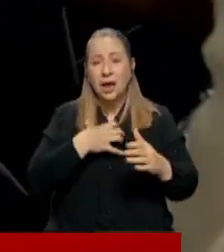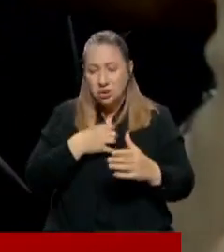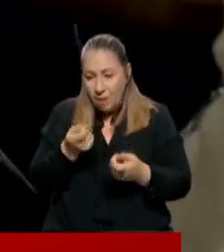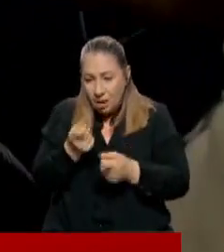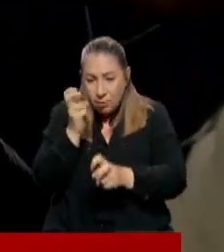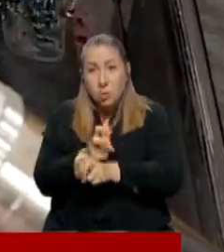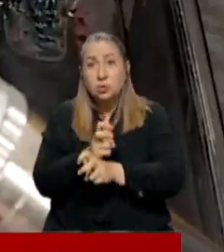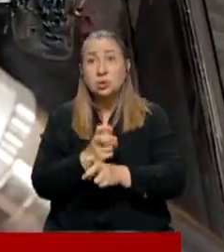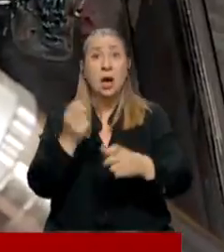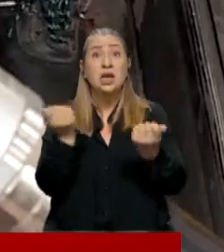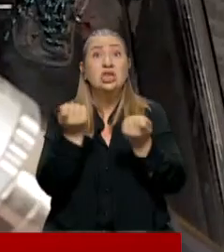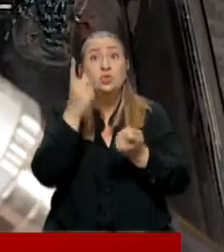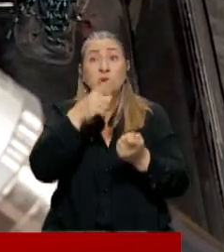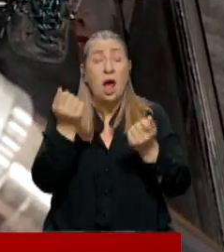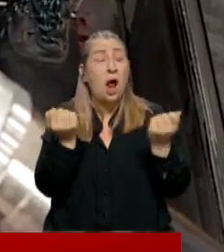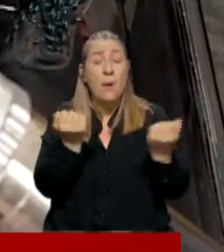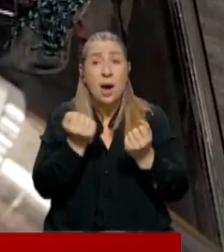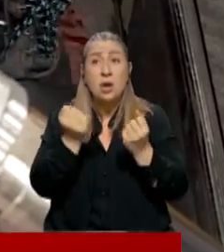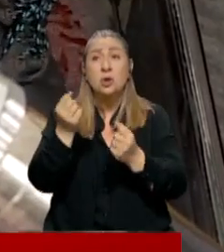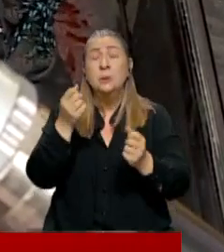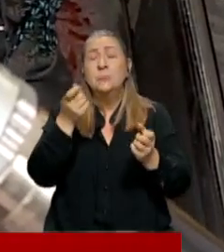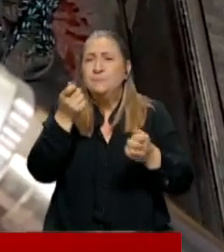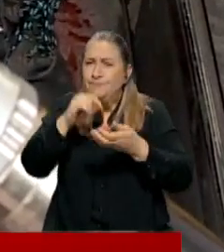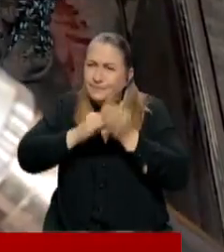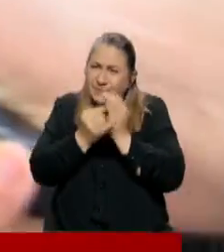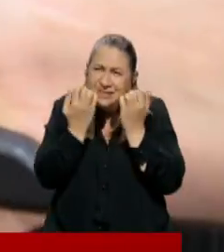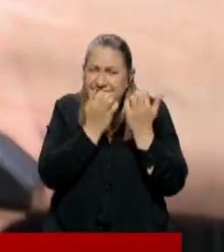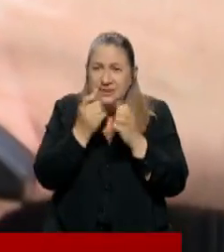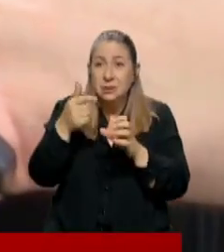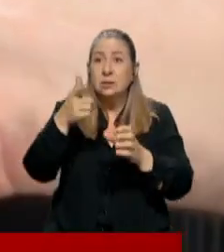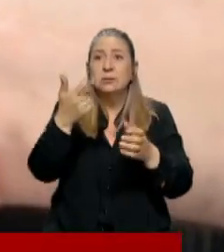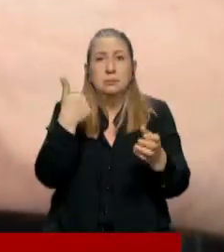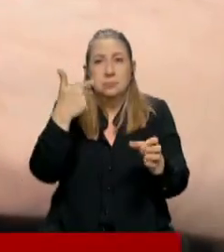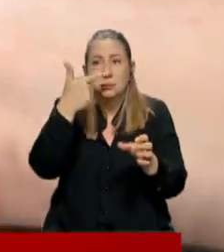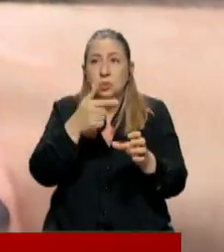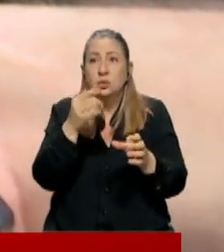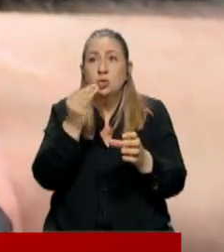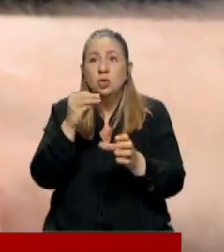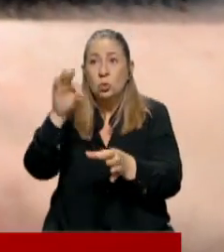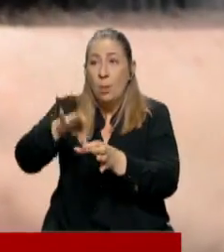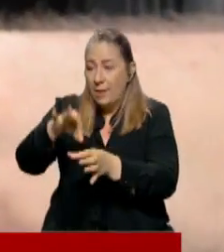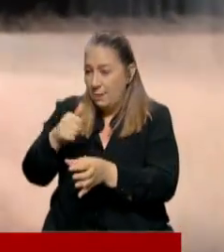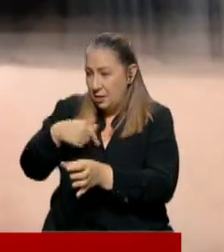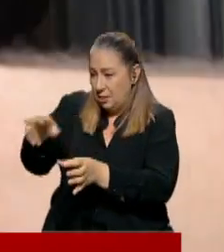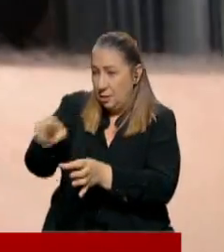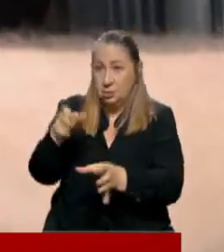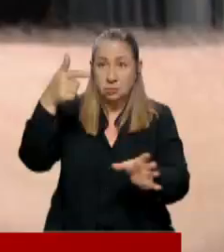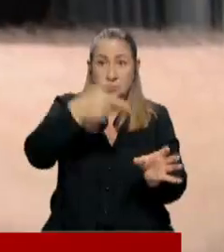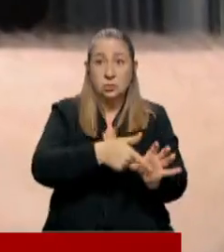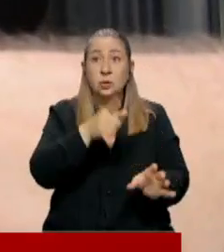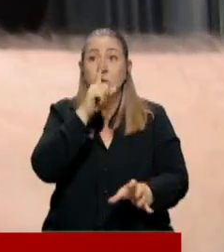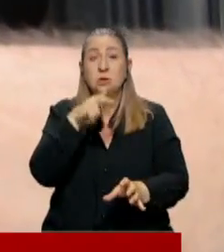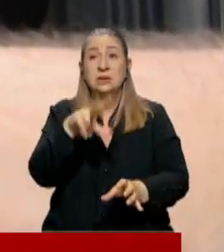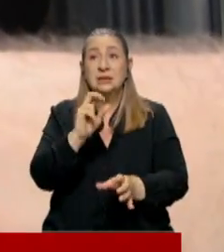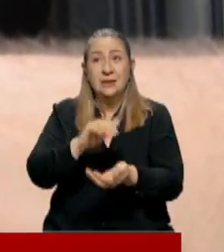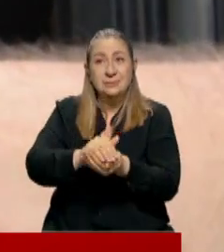için aracını kullananlar yakıtı son güçleriyle almaya çalışıyor. Yakıtı çocuğun kumbarasını açarak koyduk bugün. 180 lira